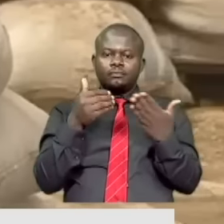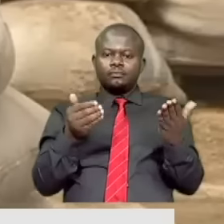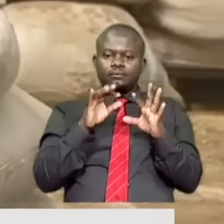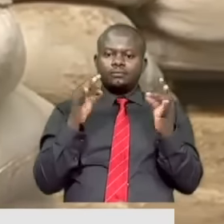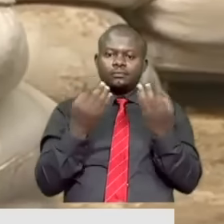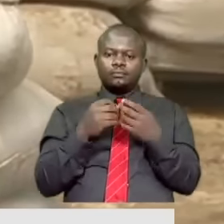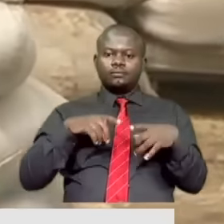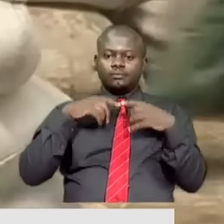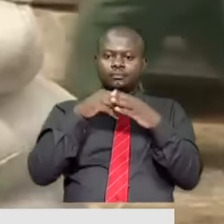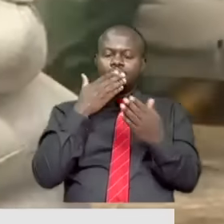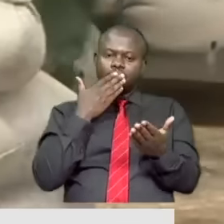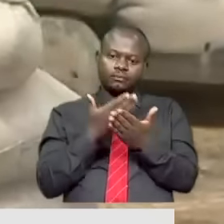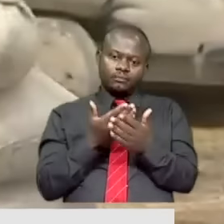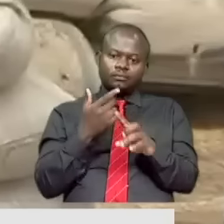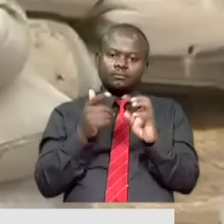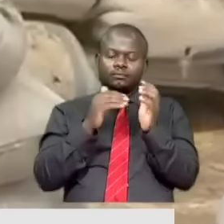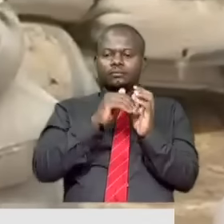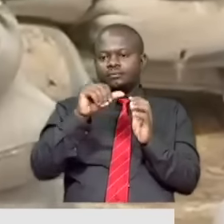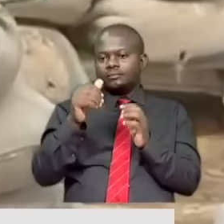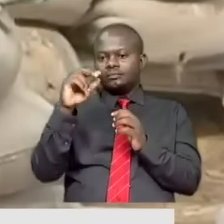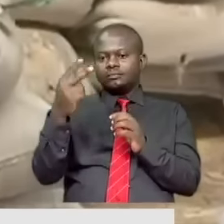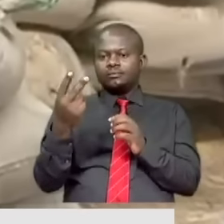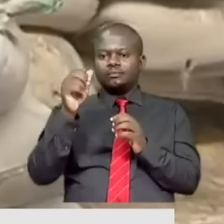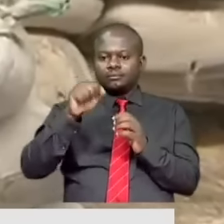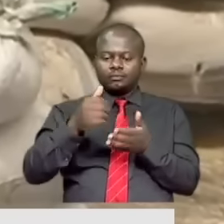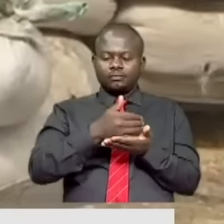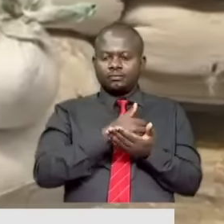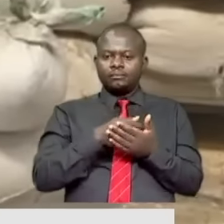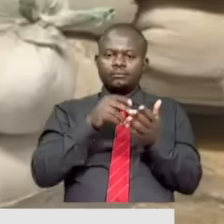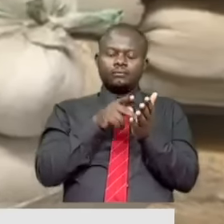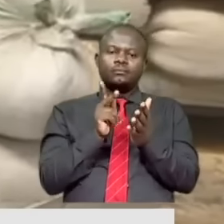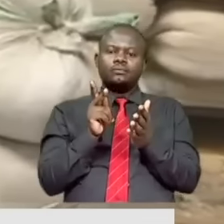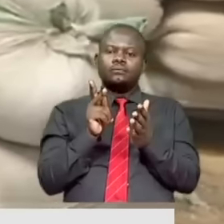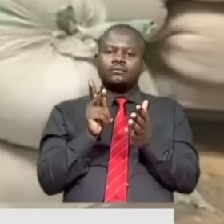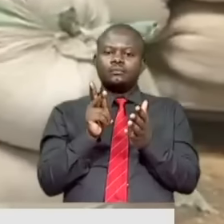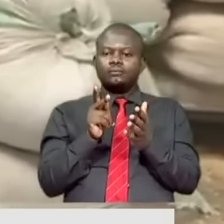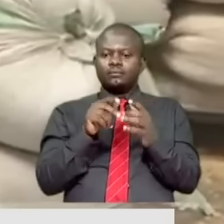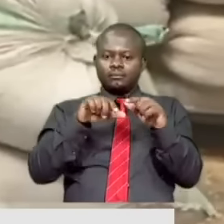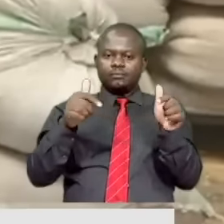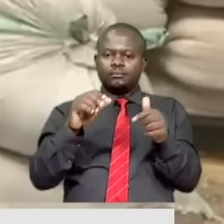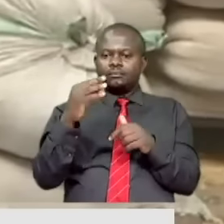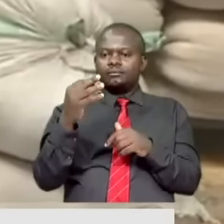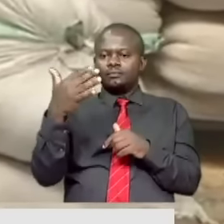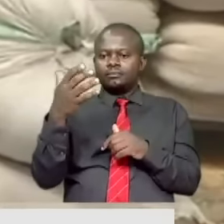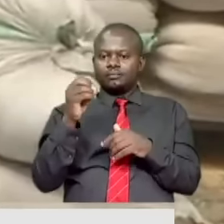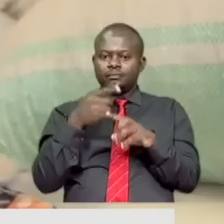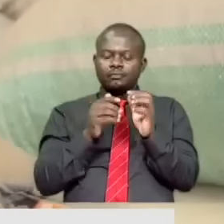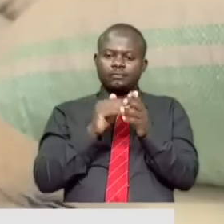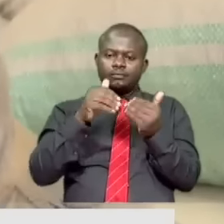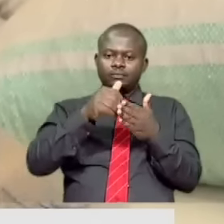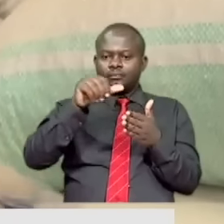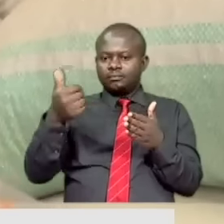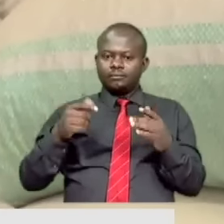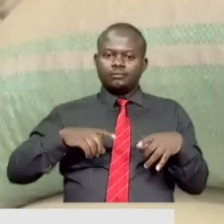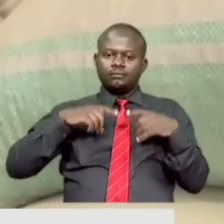ubayeho neza. Ikindi cya kabiri ni uko nabashije kwizigama nkagura akabanza ka 3-5. Ikindi cya gatatu ni uko tubaye mu buzima